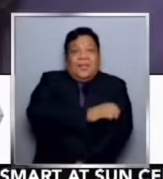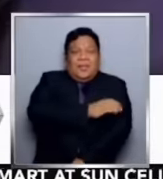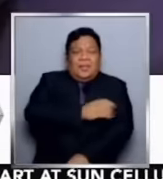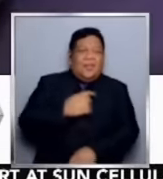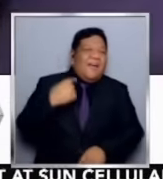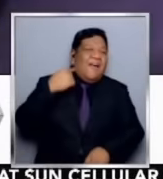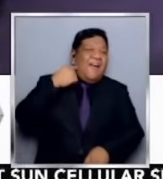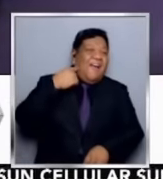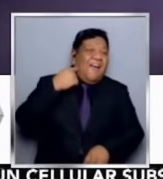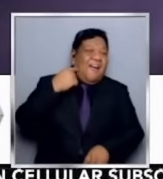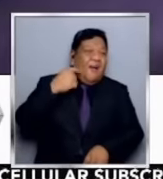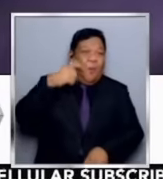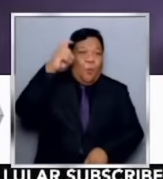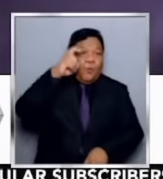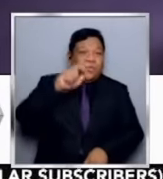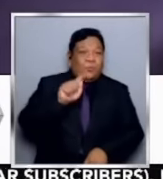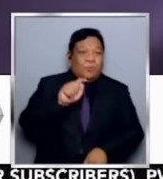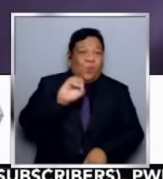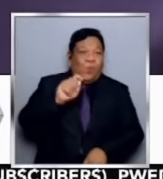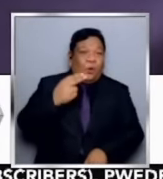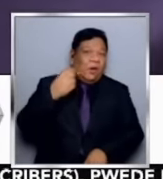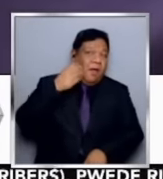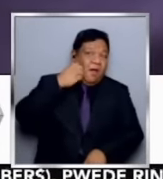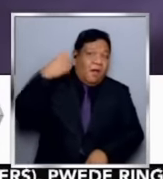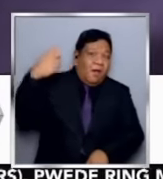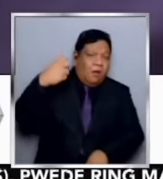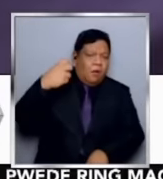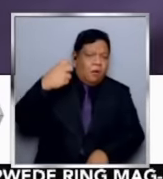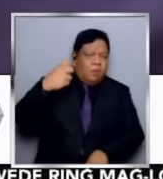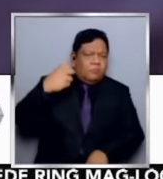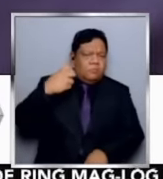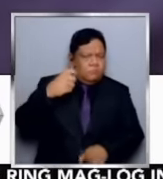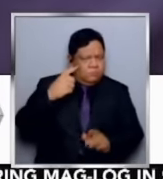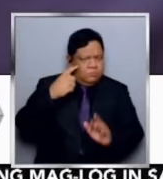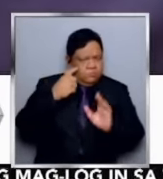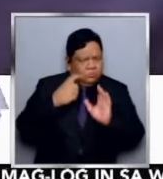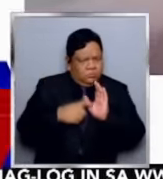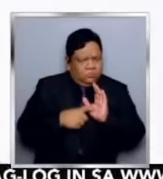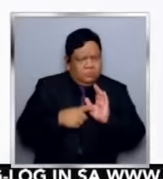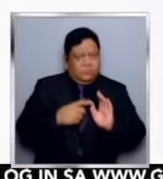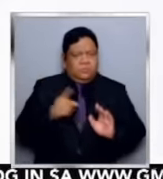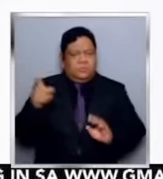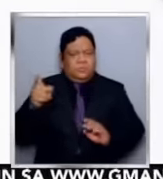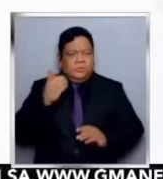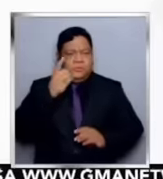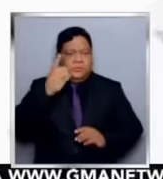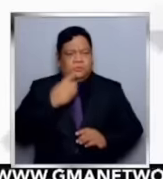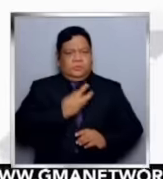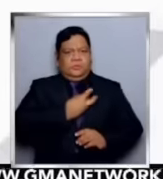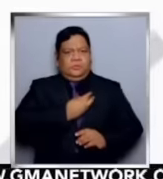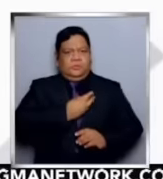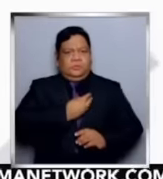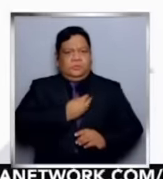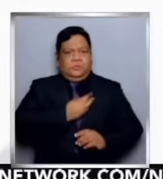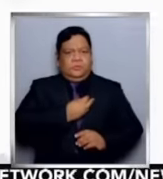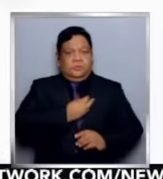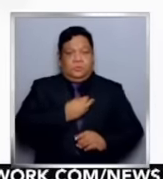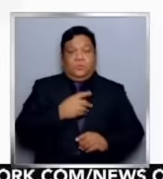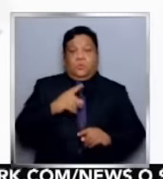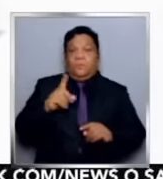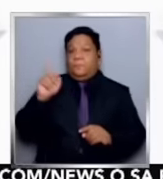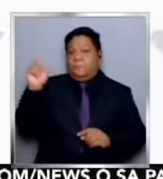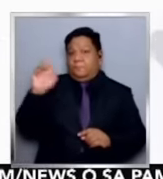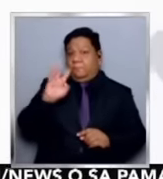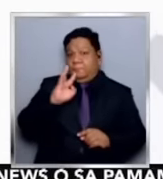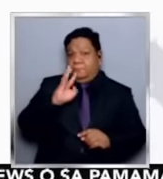tooth. Sa kalagitnaan nito, napansin daw niya na tila kinabahan ng dentista. Nung pinatanggal niya na yung ngipin ko,